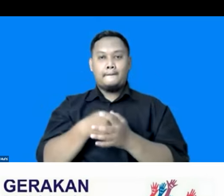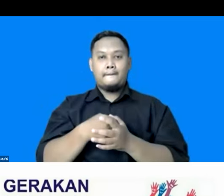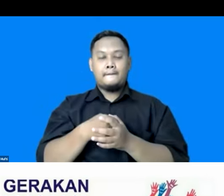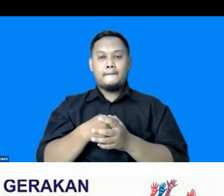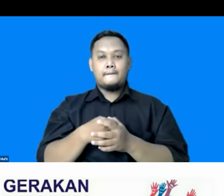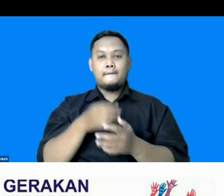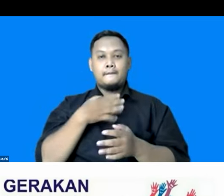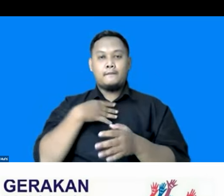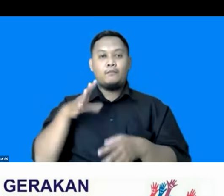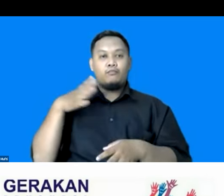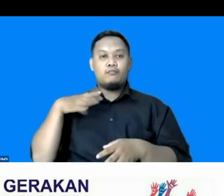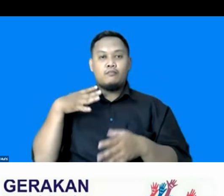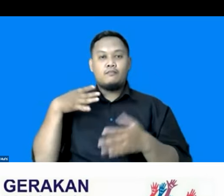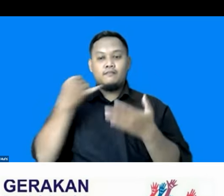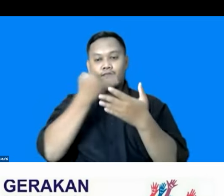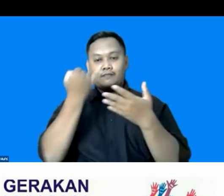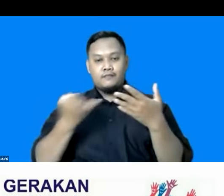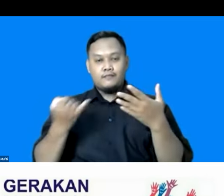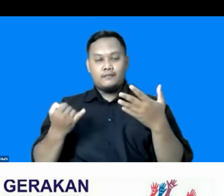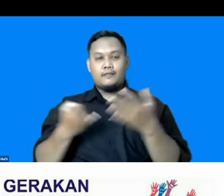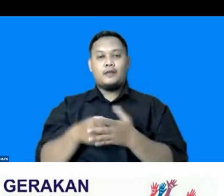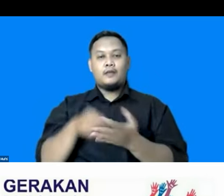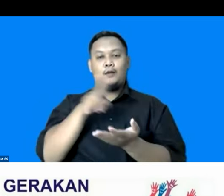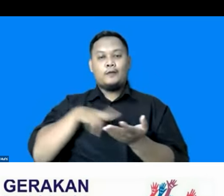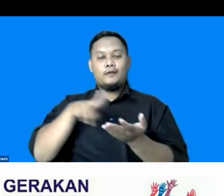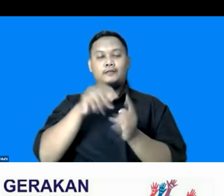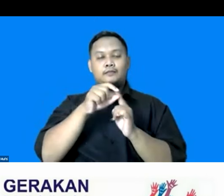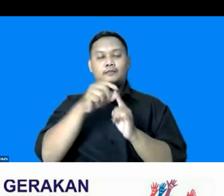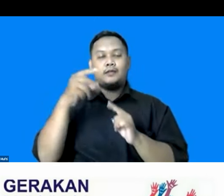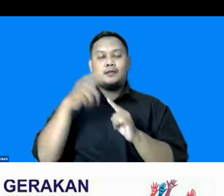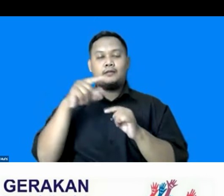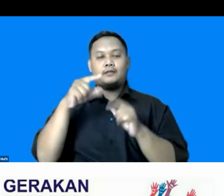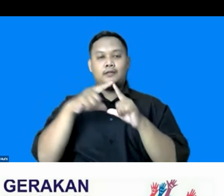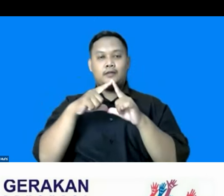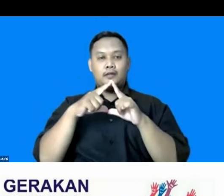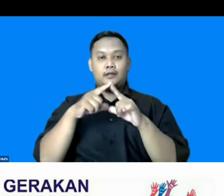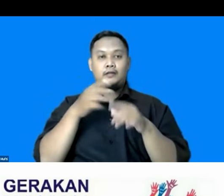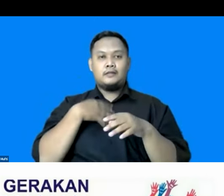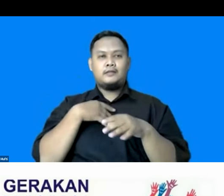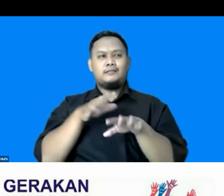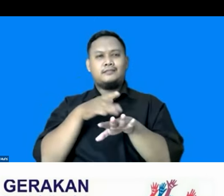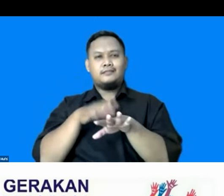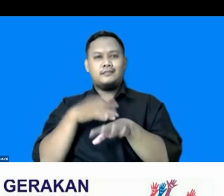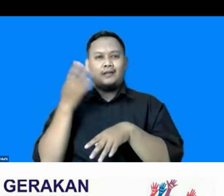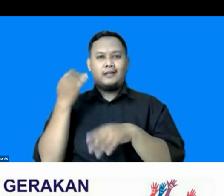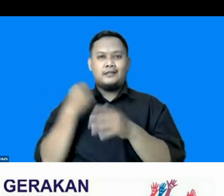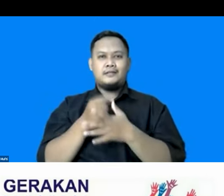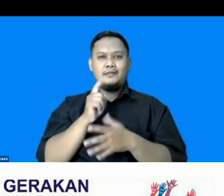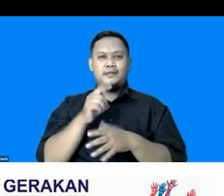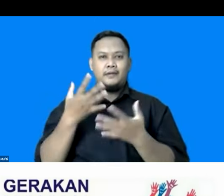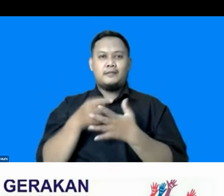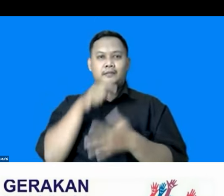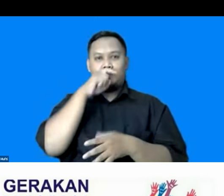Saya dosen arsitektur Universitas Petra. Ya, saya agak lambat soalnya tadi barusan Pak